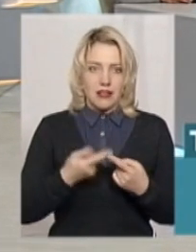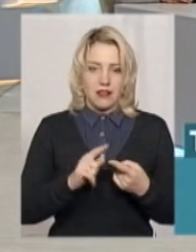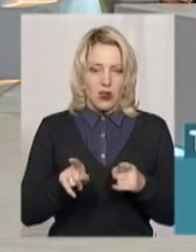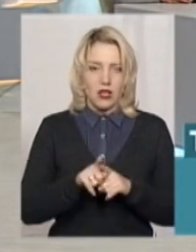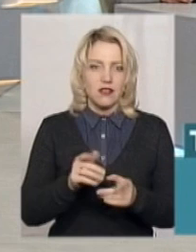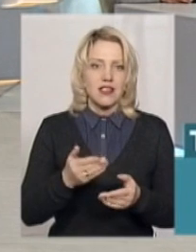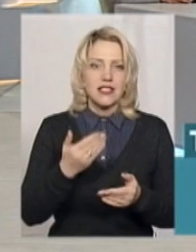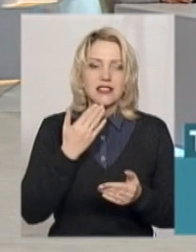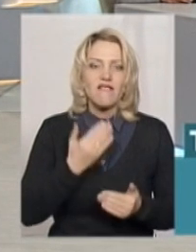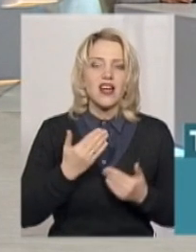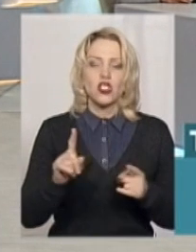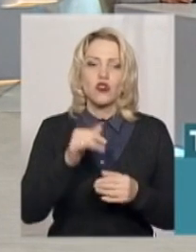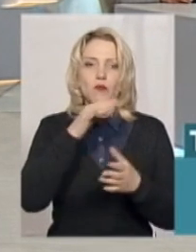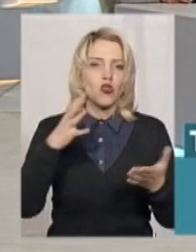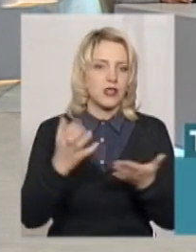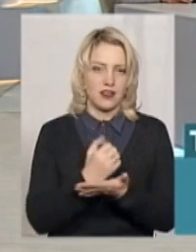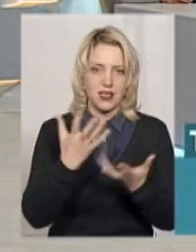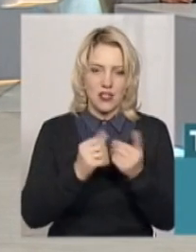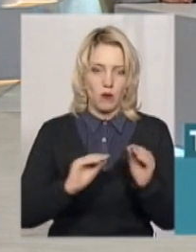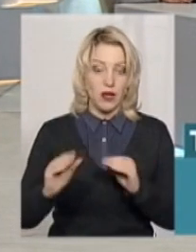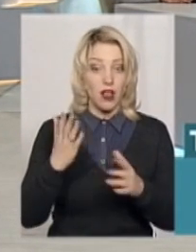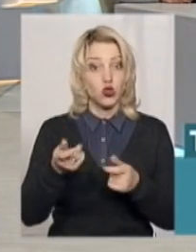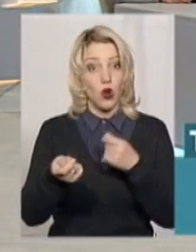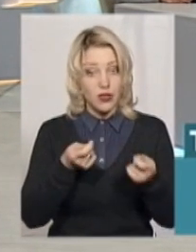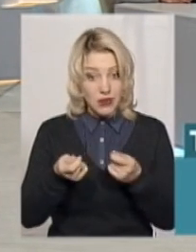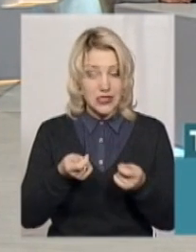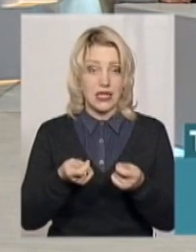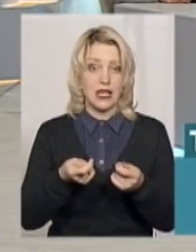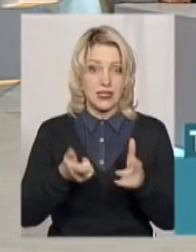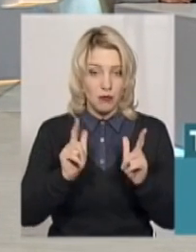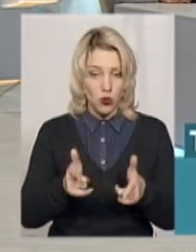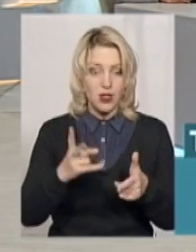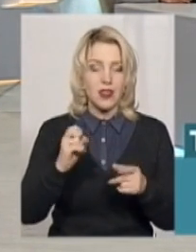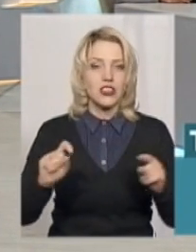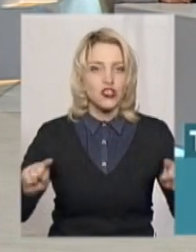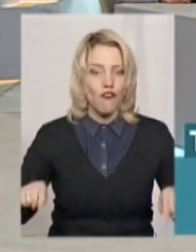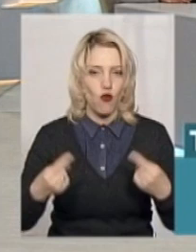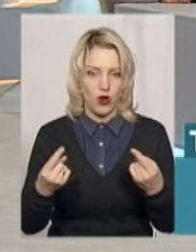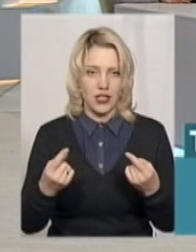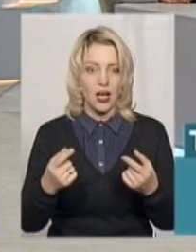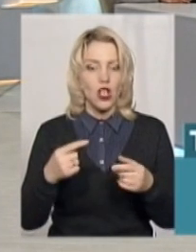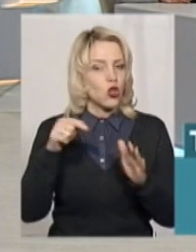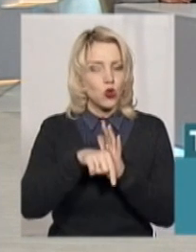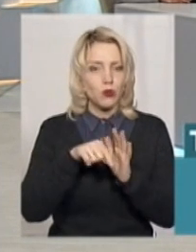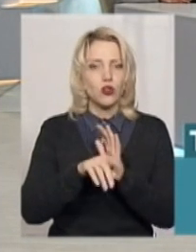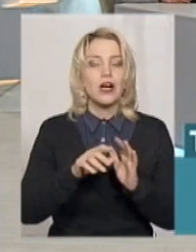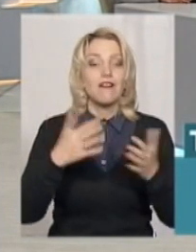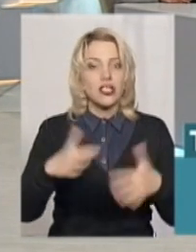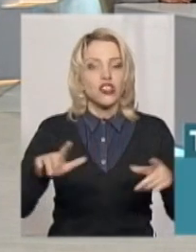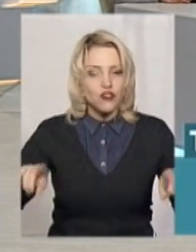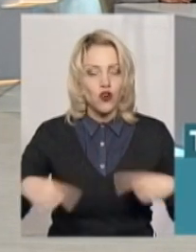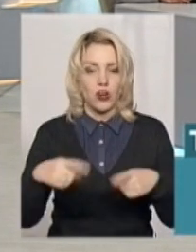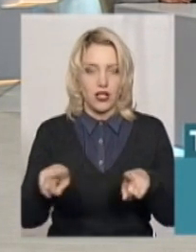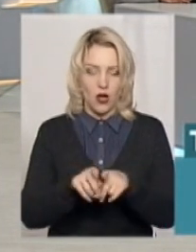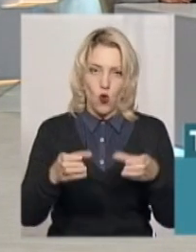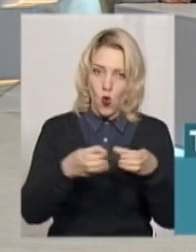інше обладнання. Якщо вже адміністрація пішла на створення, ну, якби створила, вірніше, таку групу